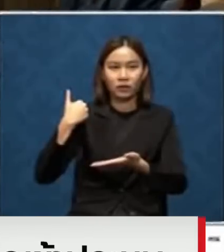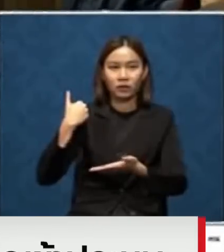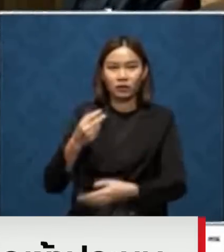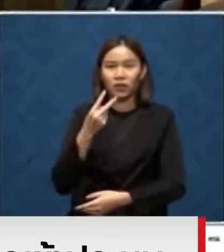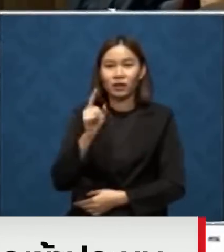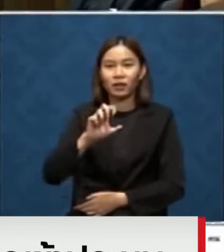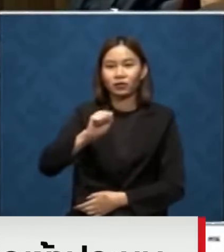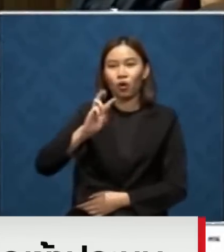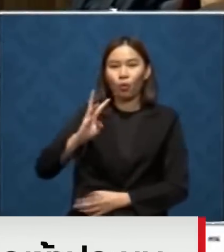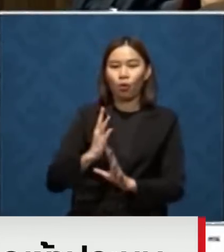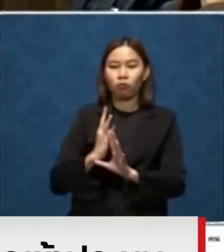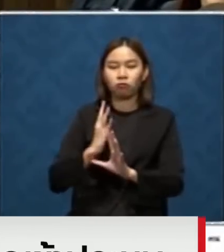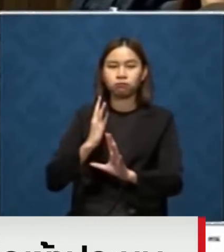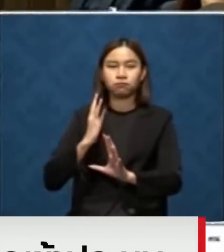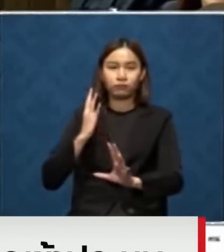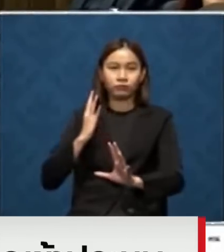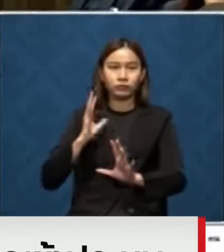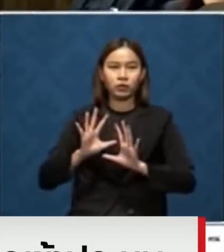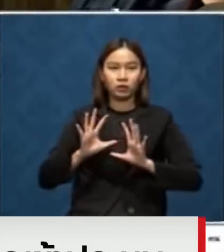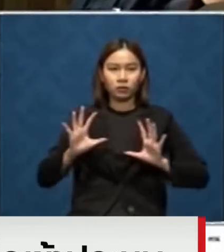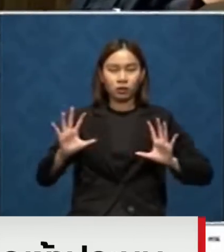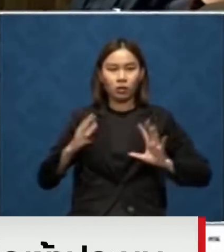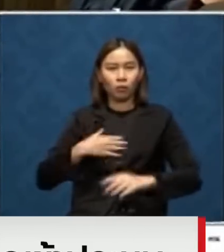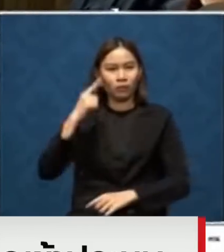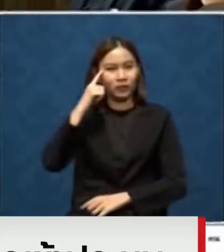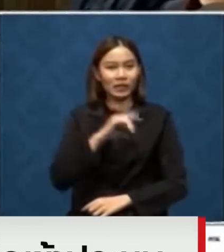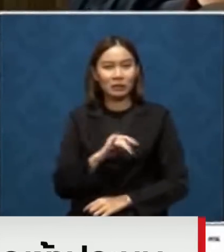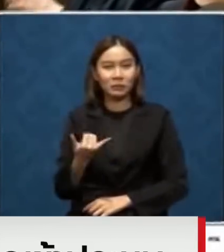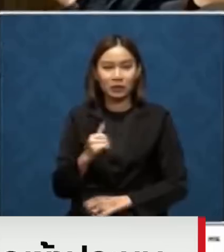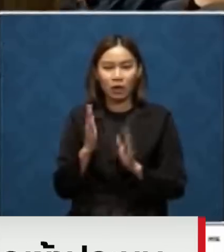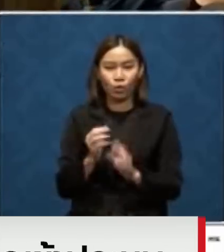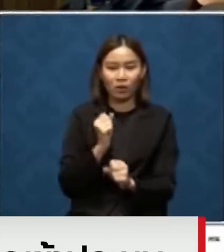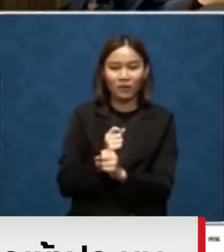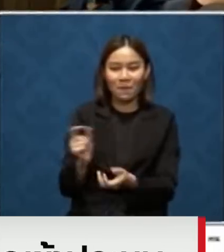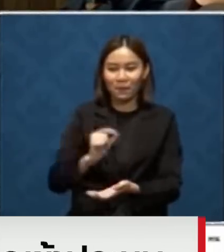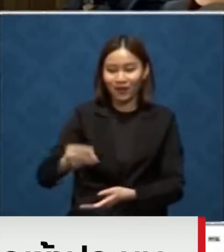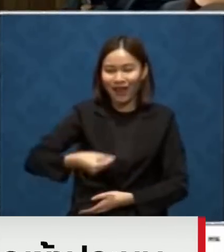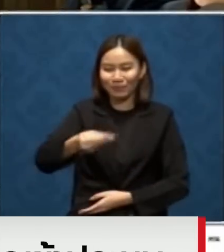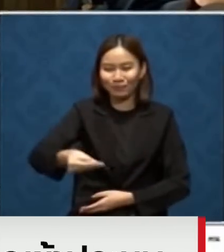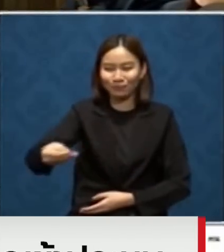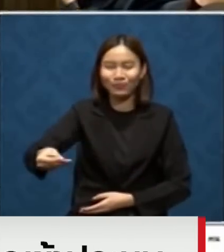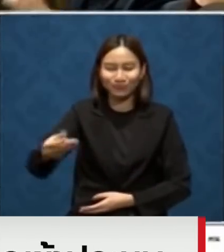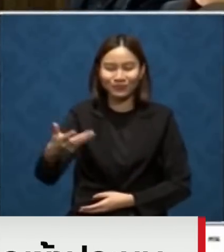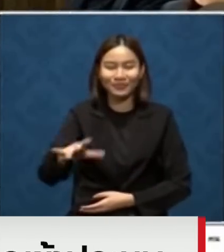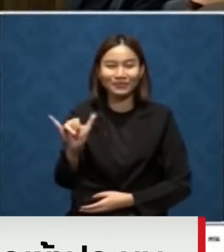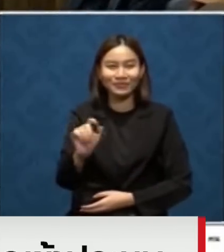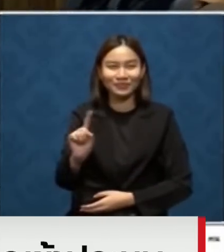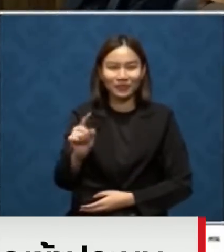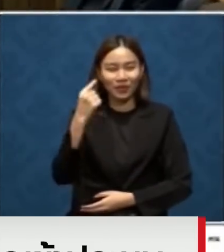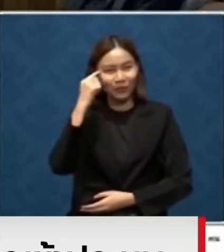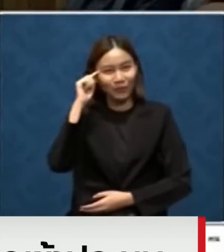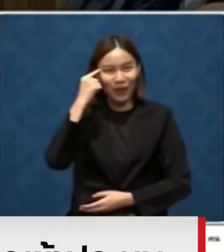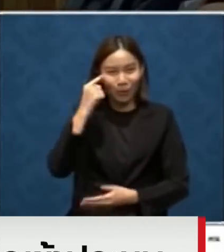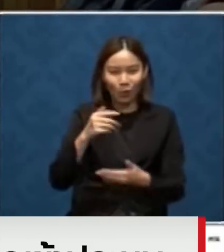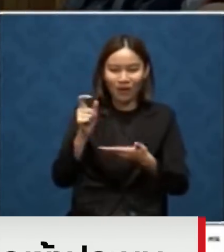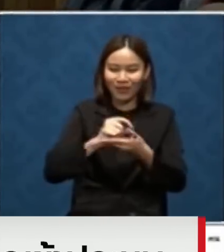ปากกาเซ็นชื่อเข้าประชุมหรือเปล่าเพราะว่าตรงฝั่งส.สเนี่ยมีปากกานะแต่ตรงฝั่งสวไม่แน่ใจว่าเจ้าหน้าที่สภา